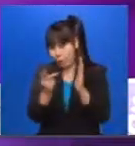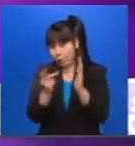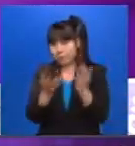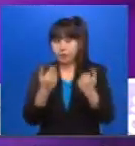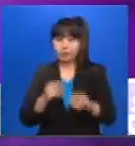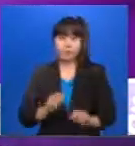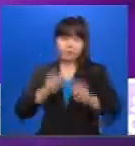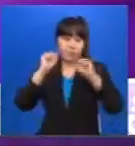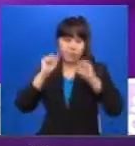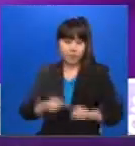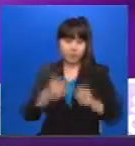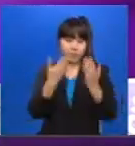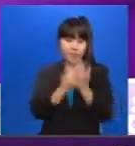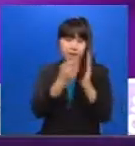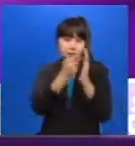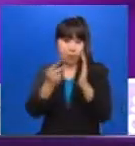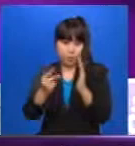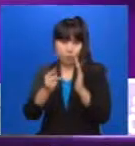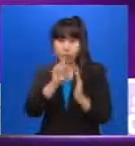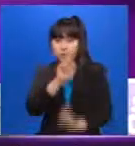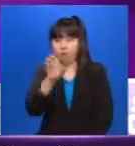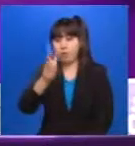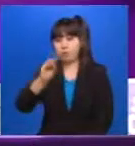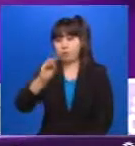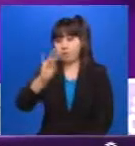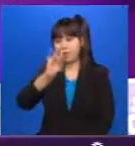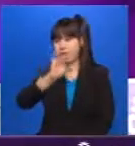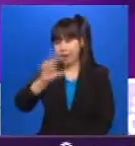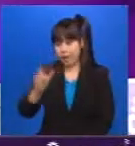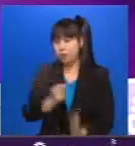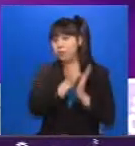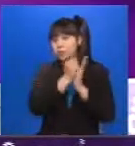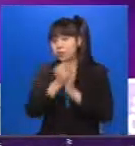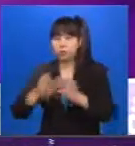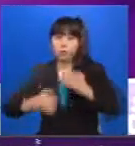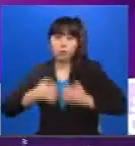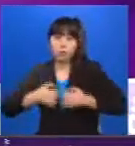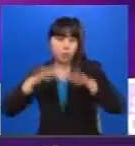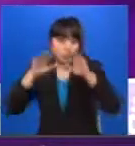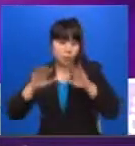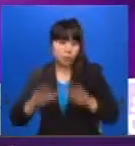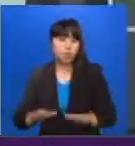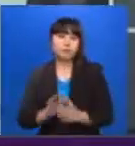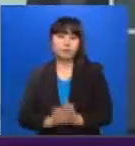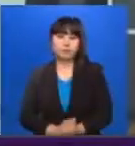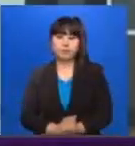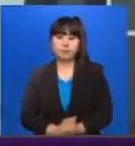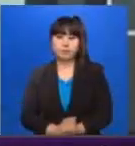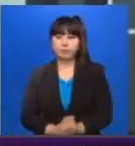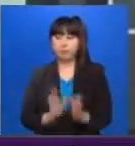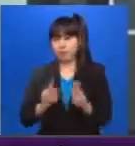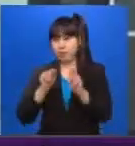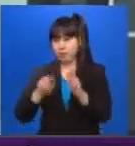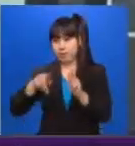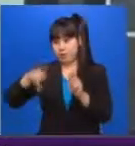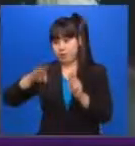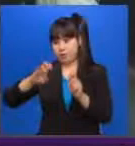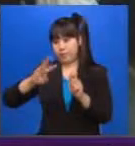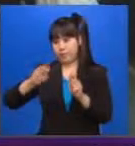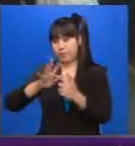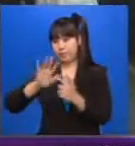สหกรณ์อนุมัติเงินกู้ยืมกว่า 167ล้านบาทเพื่อช่วยบรรเทาความเดือดร้อนชาวนาในพื้นที่อำเภอพิมายจังหวัด